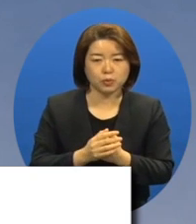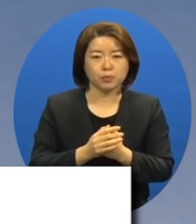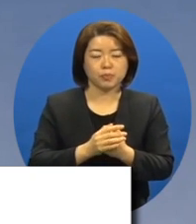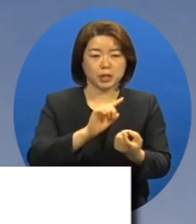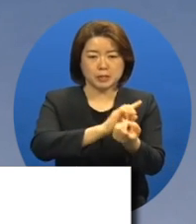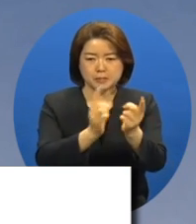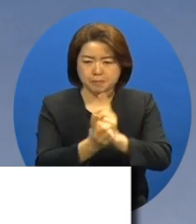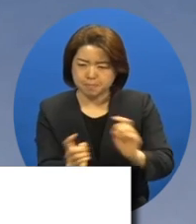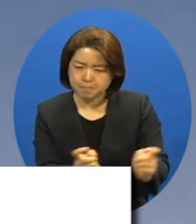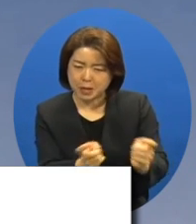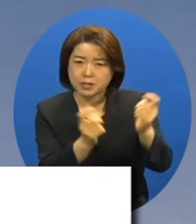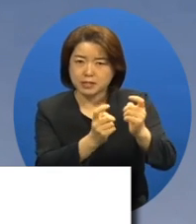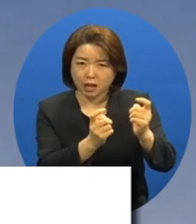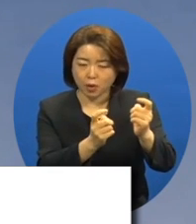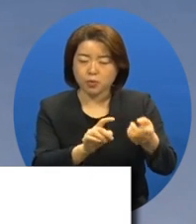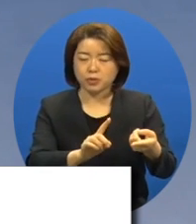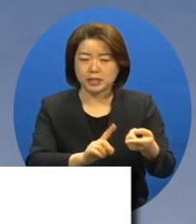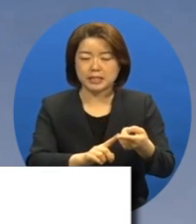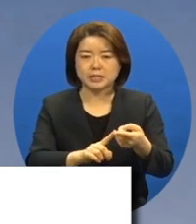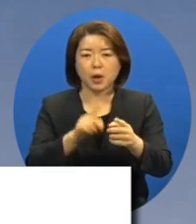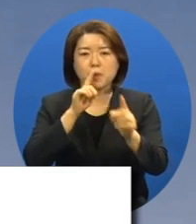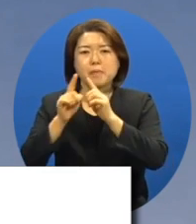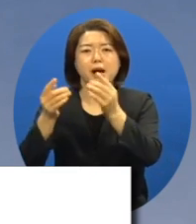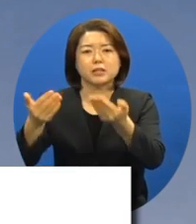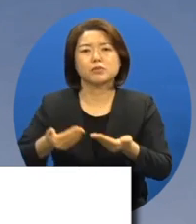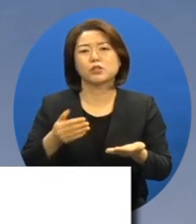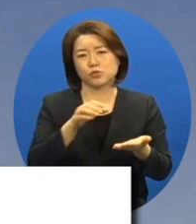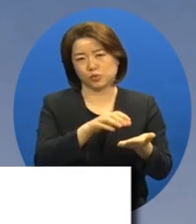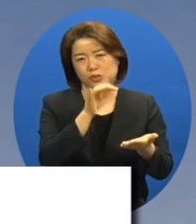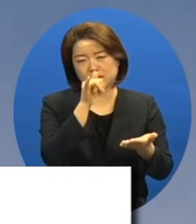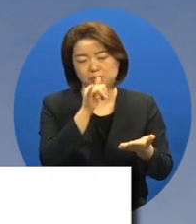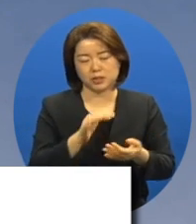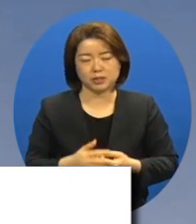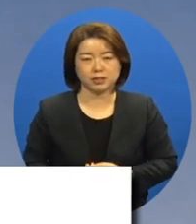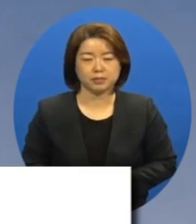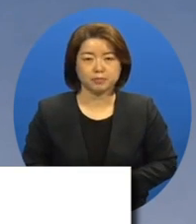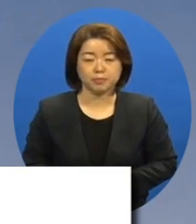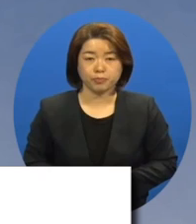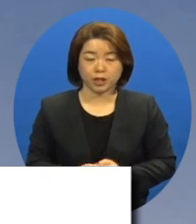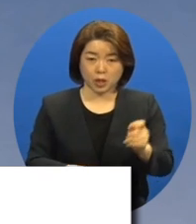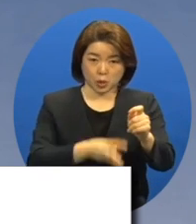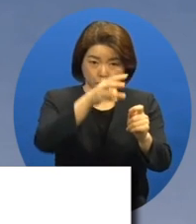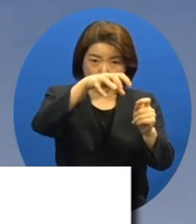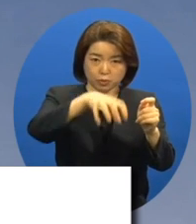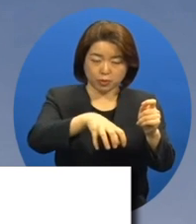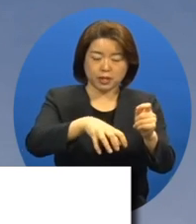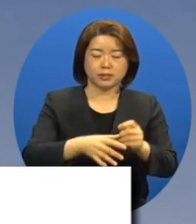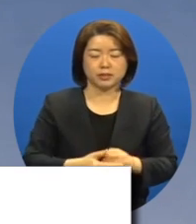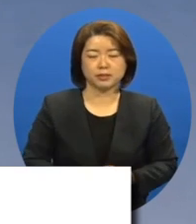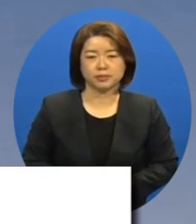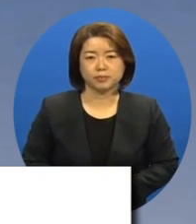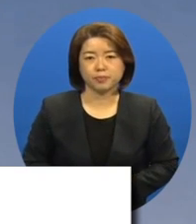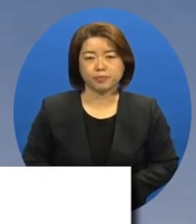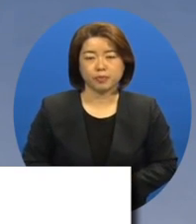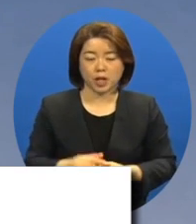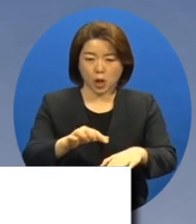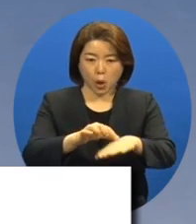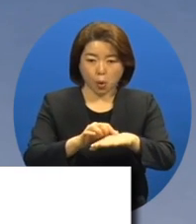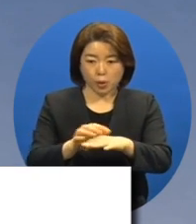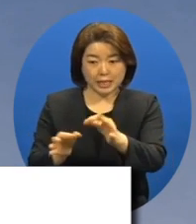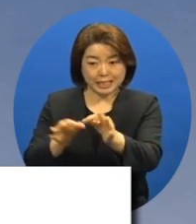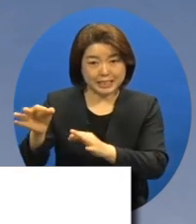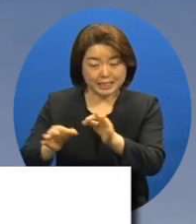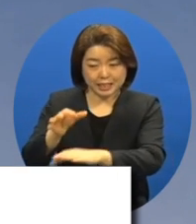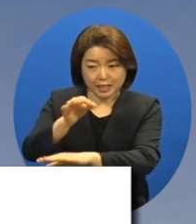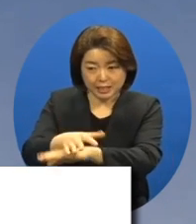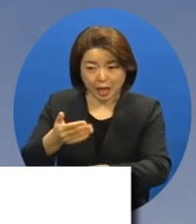사도 바울이 말씀하고 있는 장입니다 고린도 시에는 고기를 시장해서 사